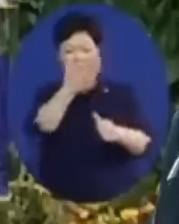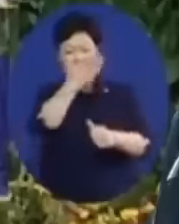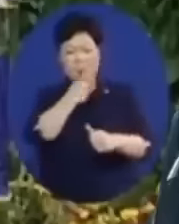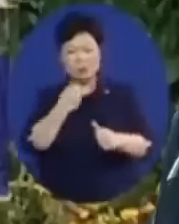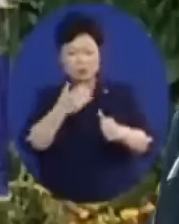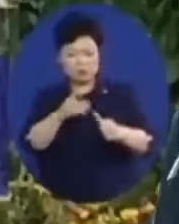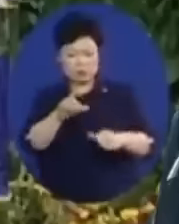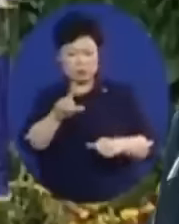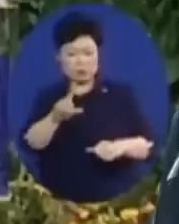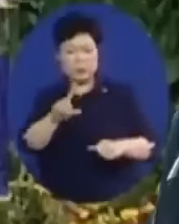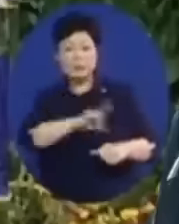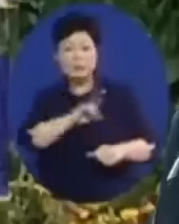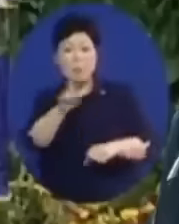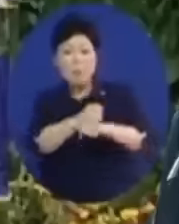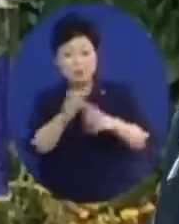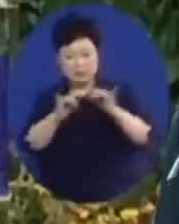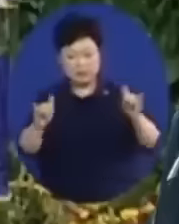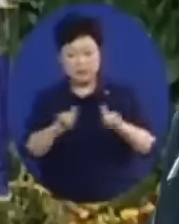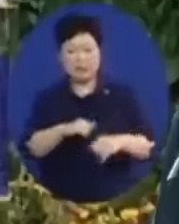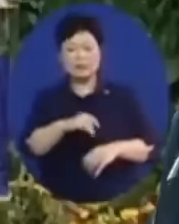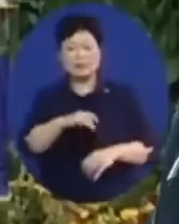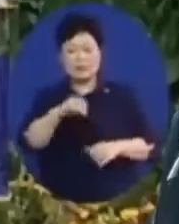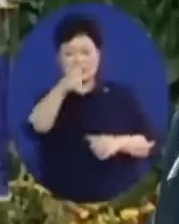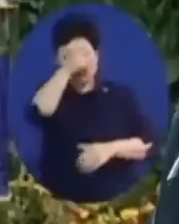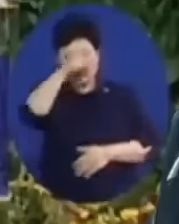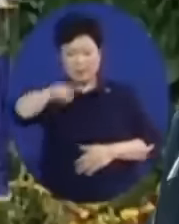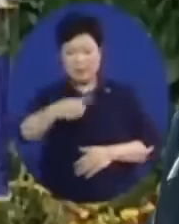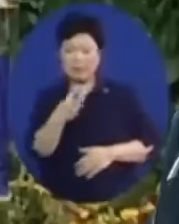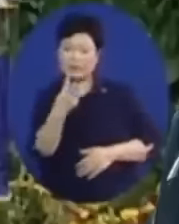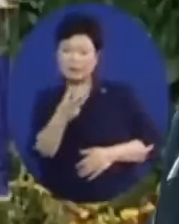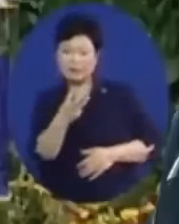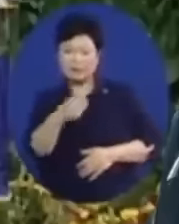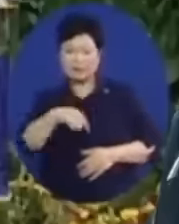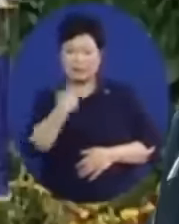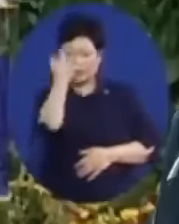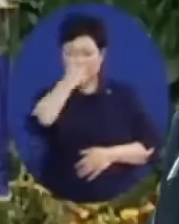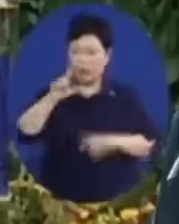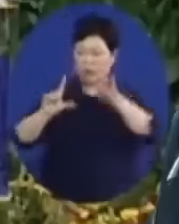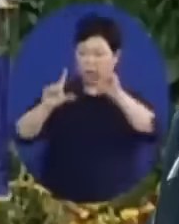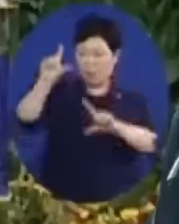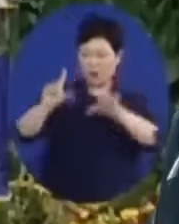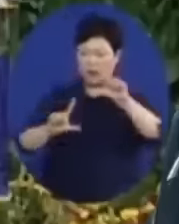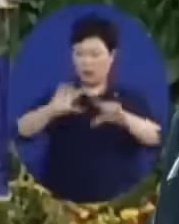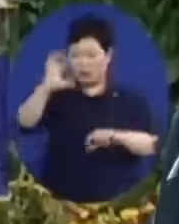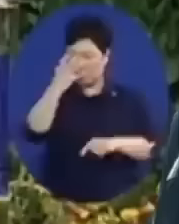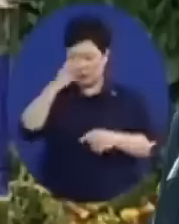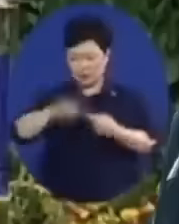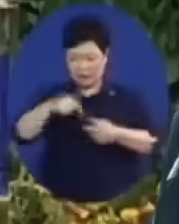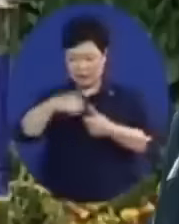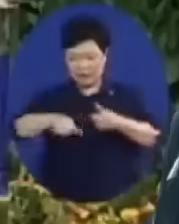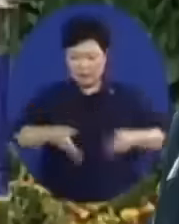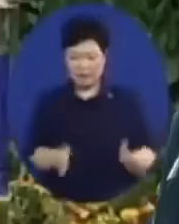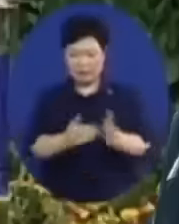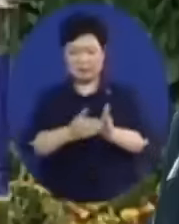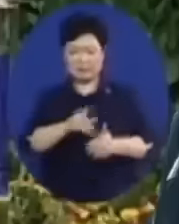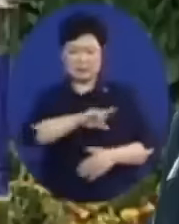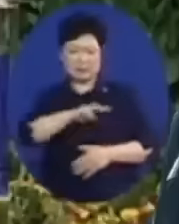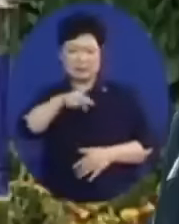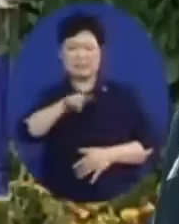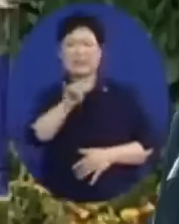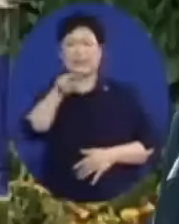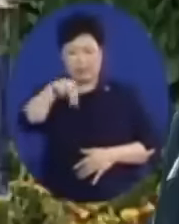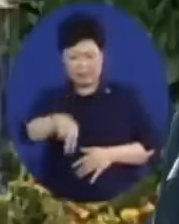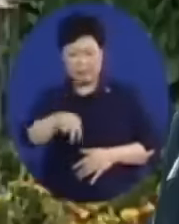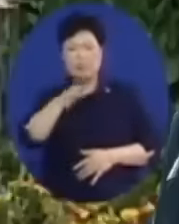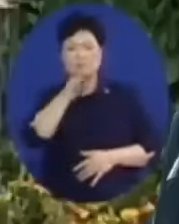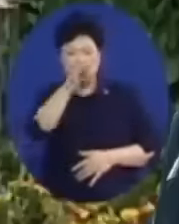일컬었더라. 아담은 130세에 자기의 모양 곧 자기의 형상과 같은 아들을 낳아 이름을 셋이라 하였다.